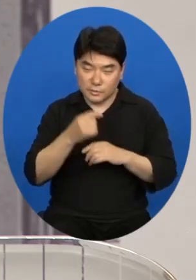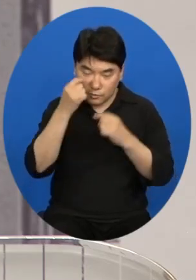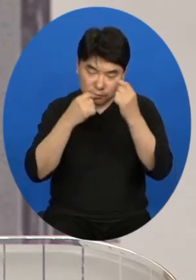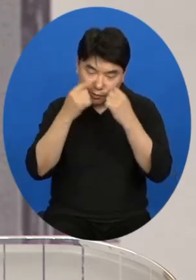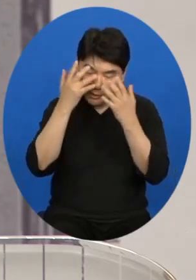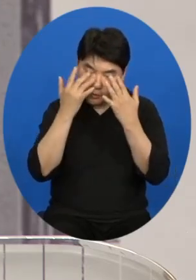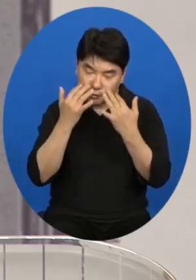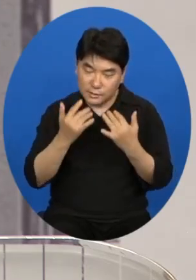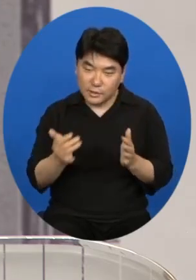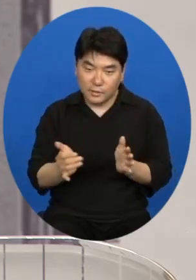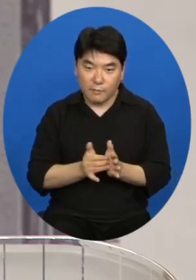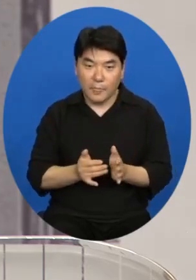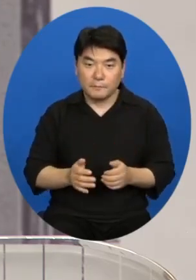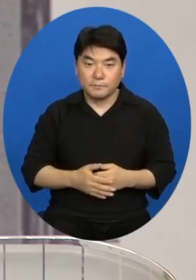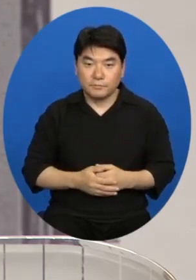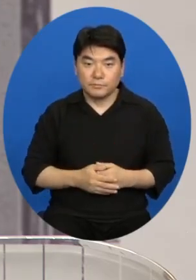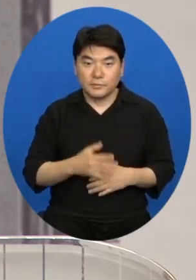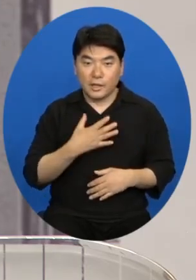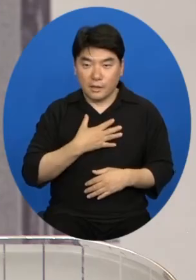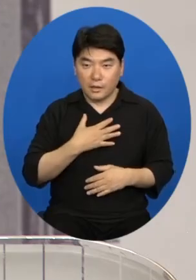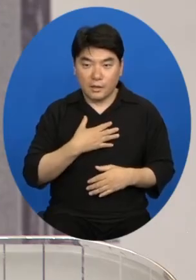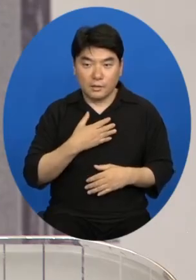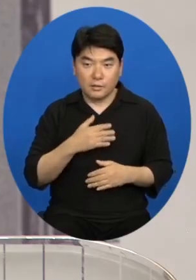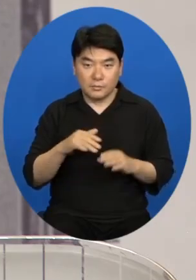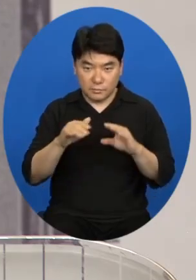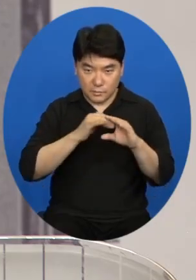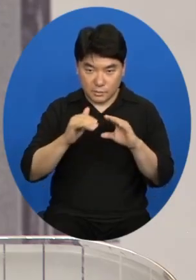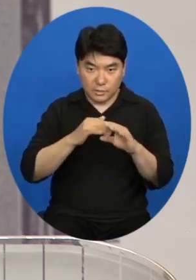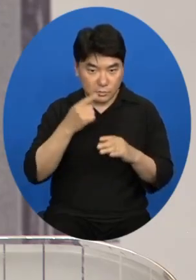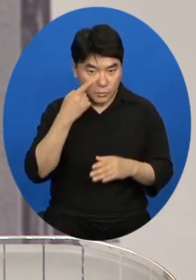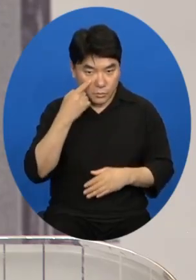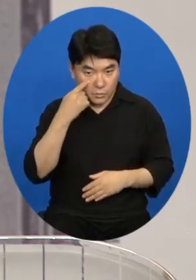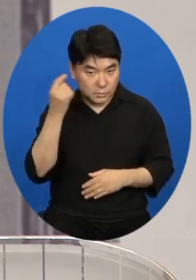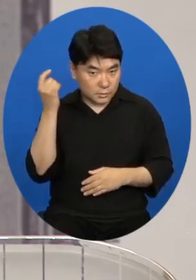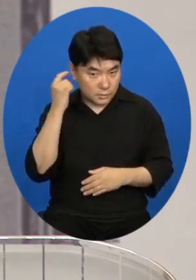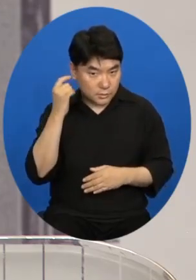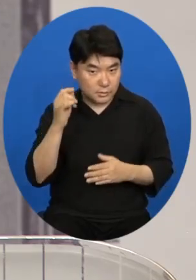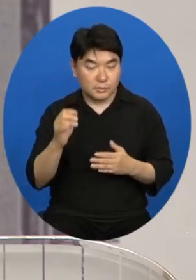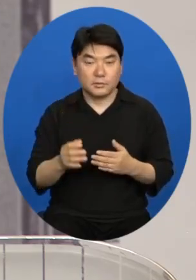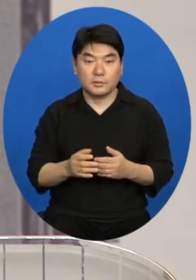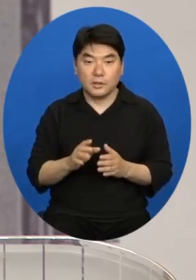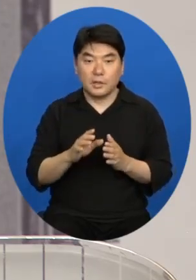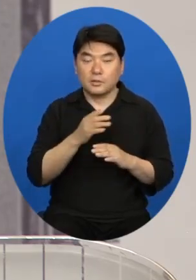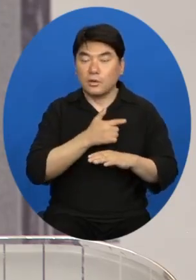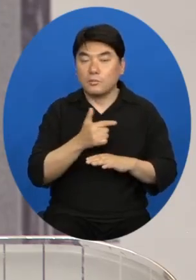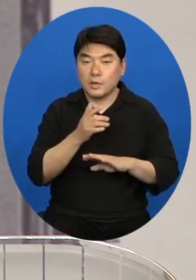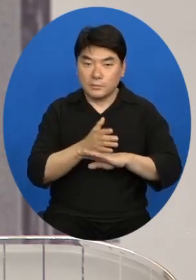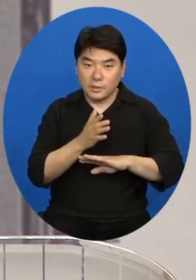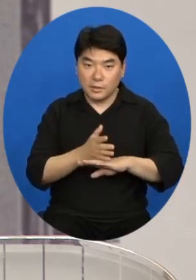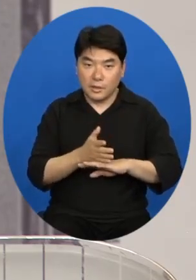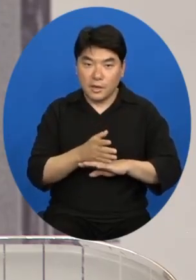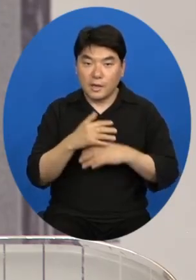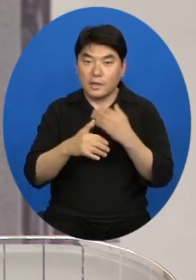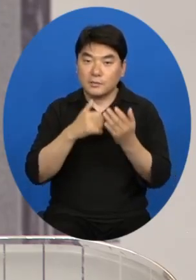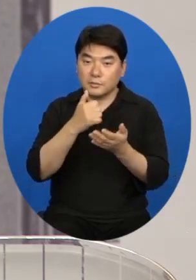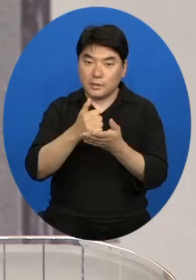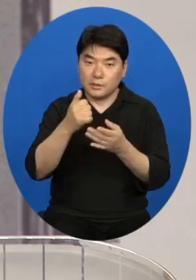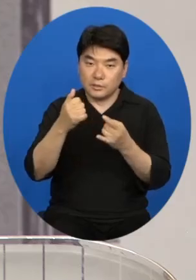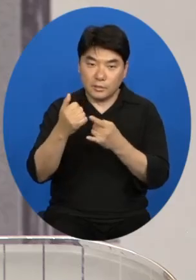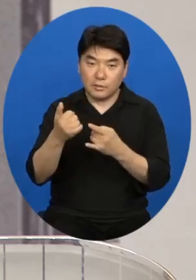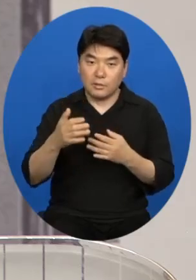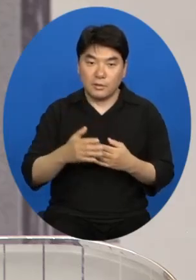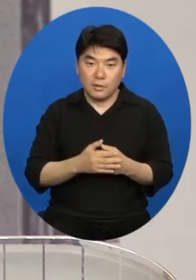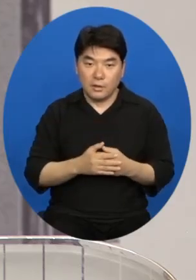나더래요. 제가 이제 그분의 이야기를 들으면서 참 감사했어요. 한편으로 하나님께서